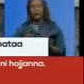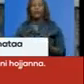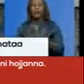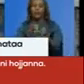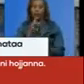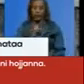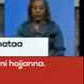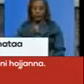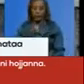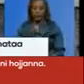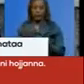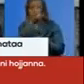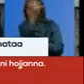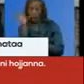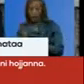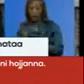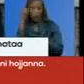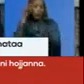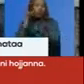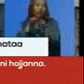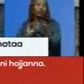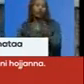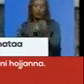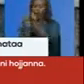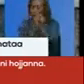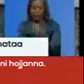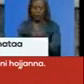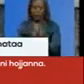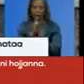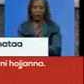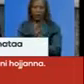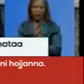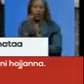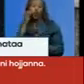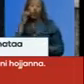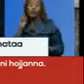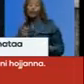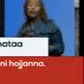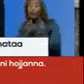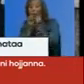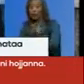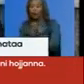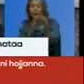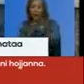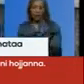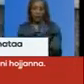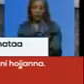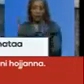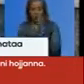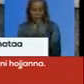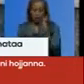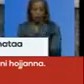እንቀጥላለን። ከአፍሪካውያን ወንድሞቻችን ጋር በአጠቃላይ ከጎረቤቶቻችን ጋር በተለየ